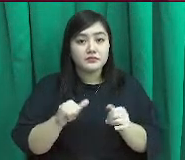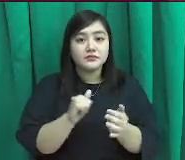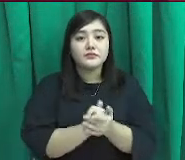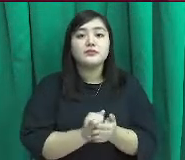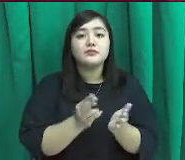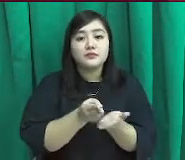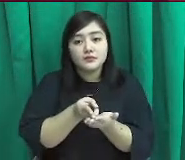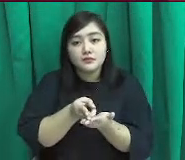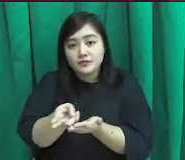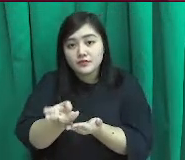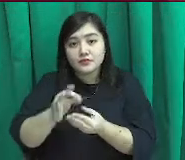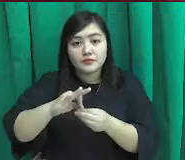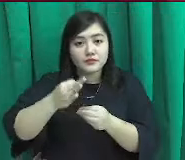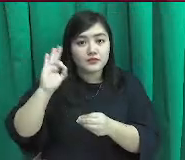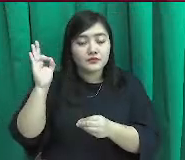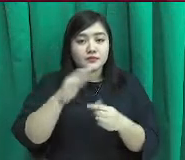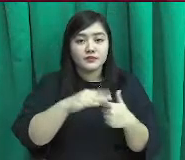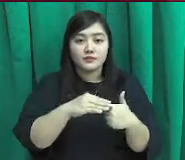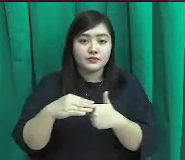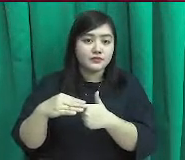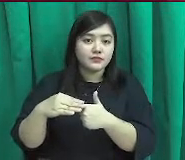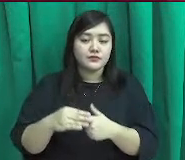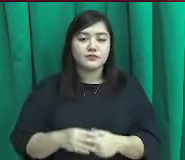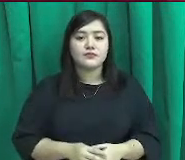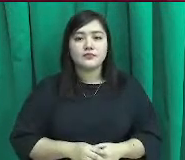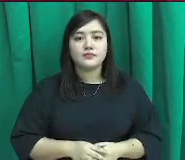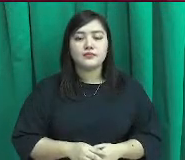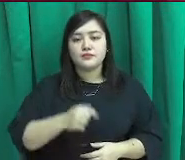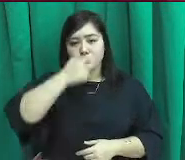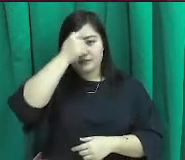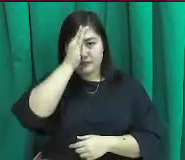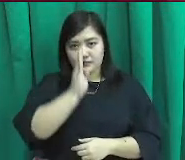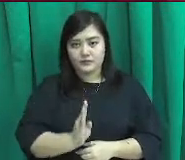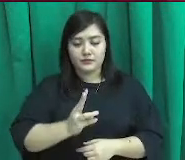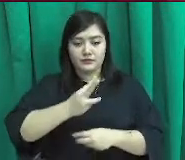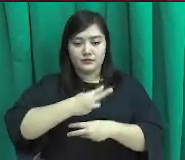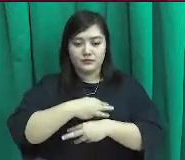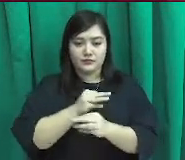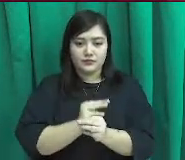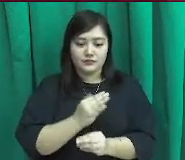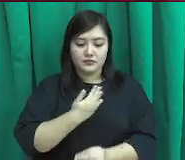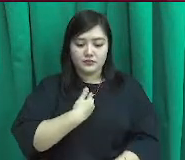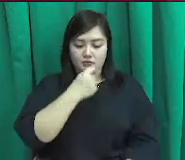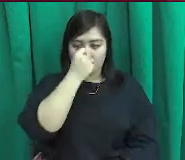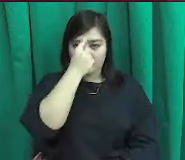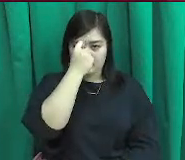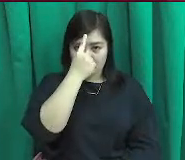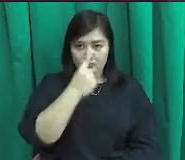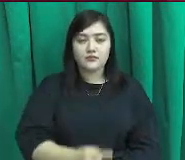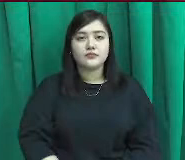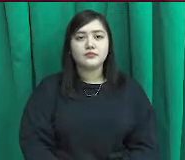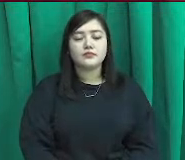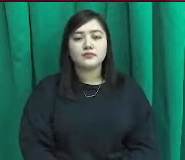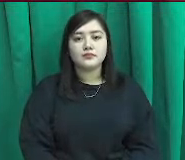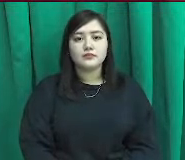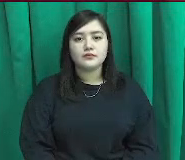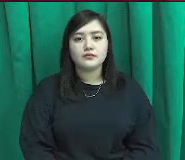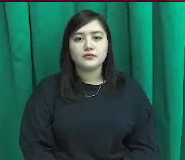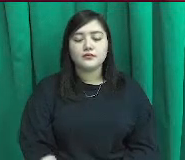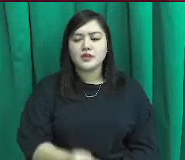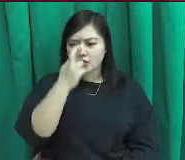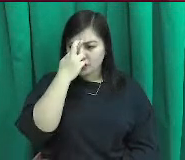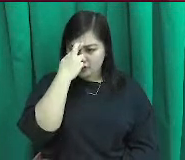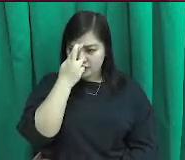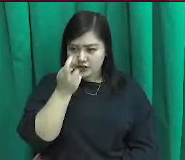na ipinaunawa sa akin ng Panginoong Diyos na the reason why palagi akong nag-aapura. At alam ko na hindi lamang po